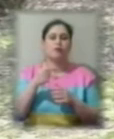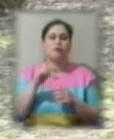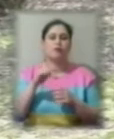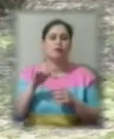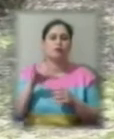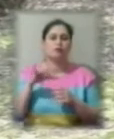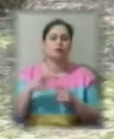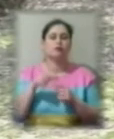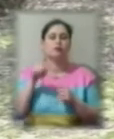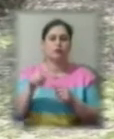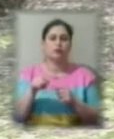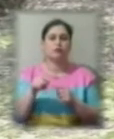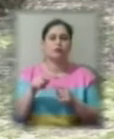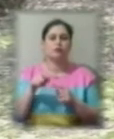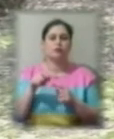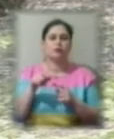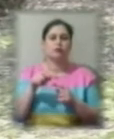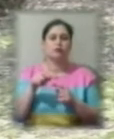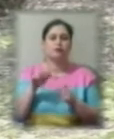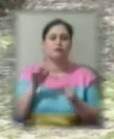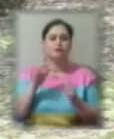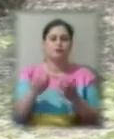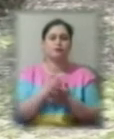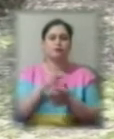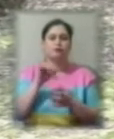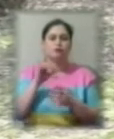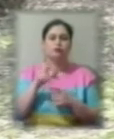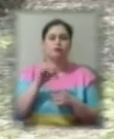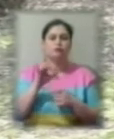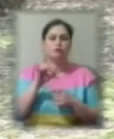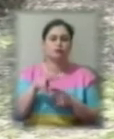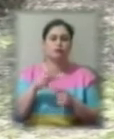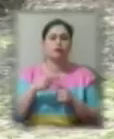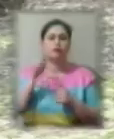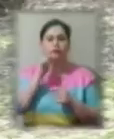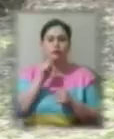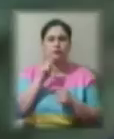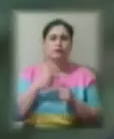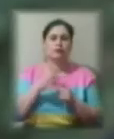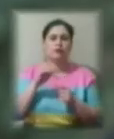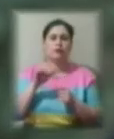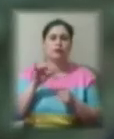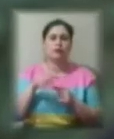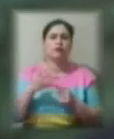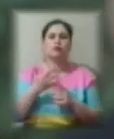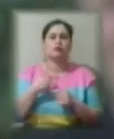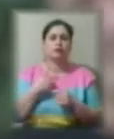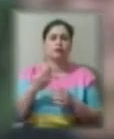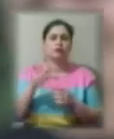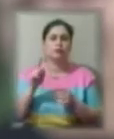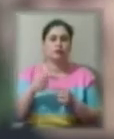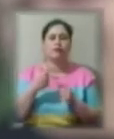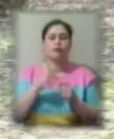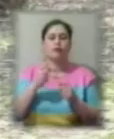мене отримав доступ і консул український, і адвокат, який мені наняли. За півтора перших